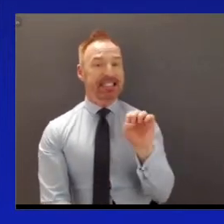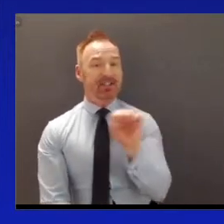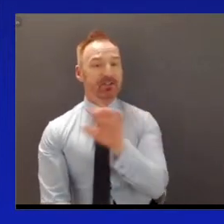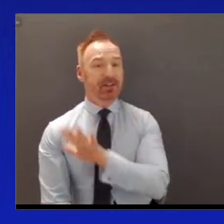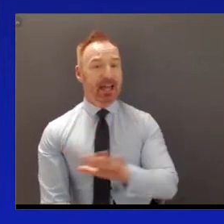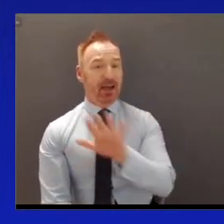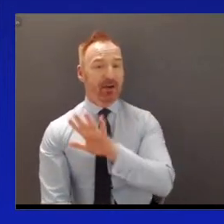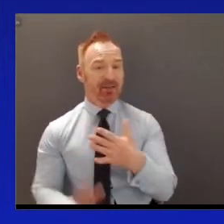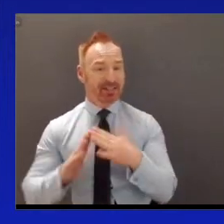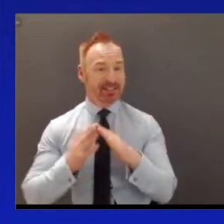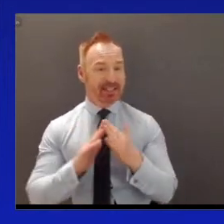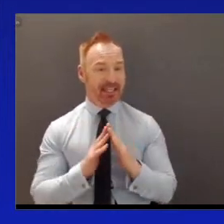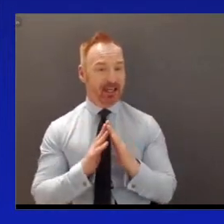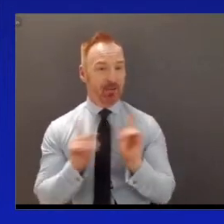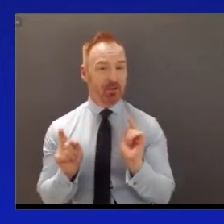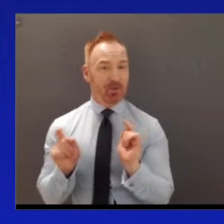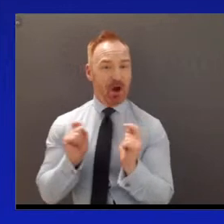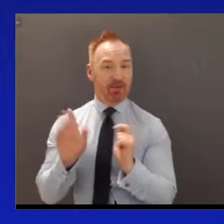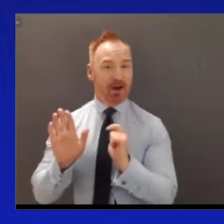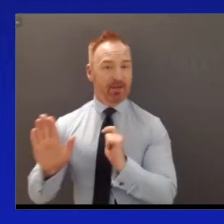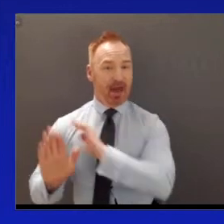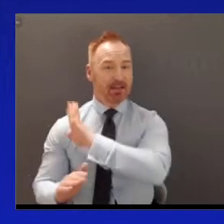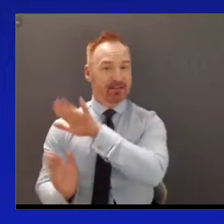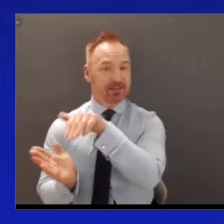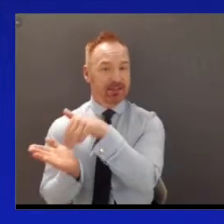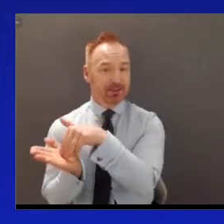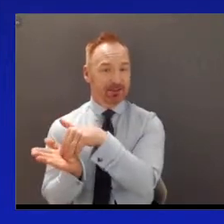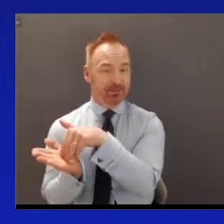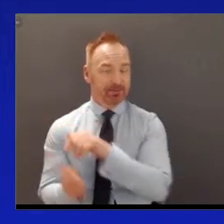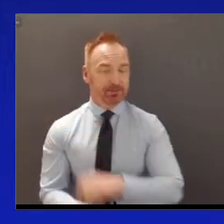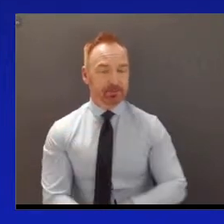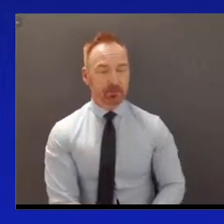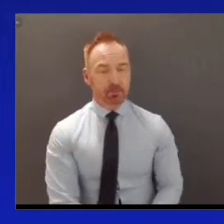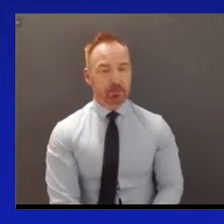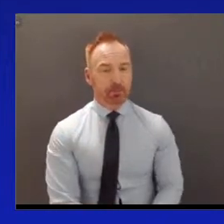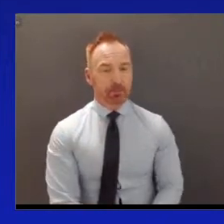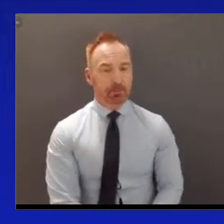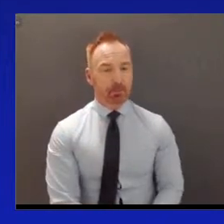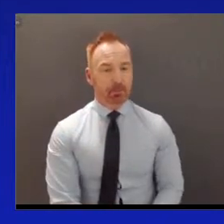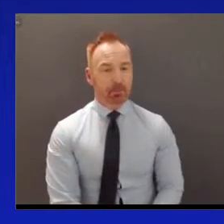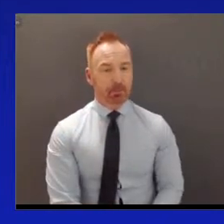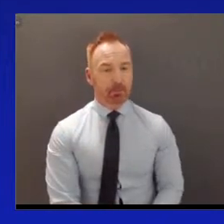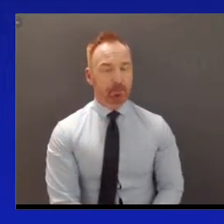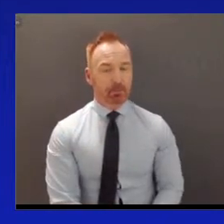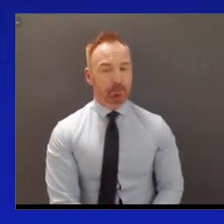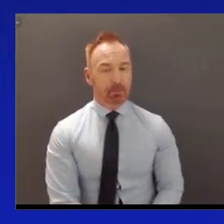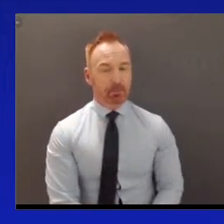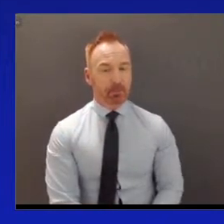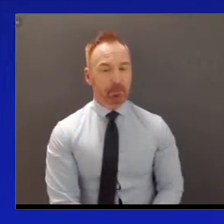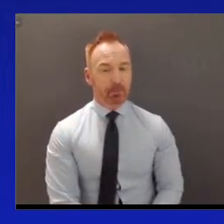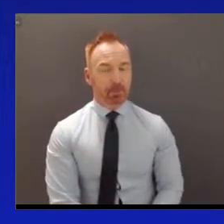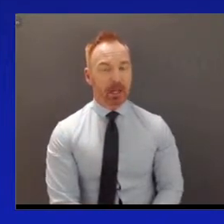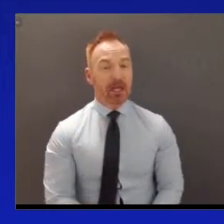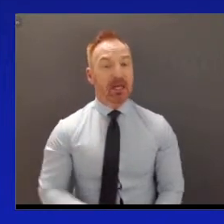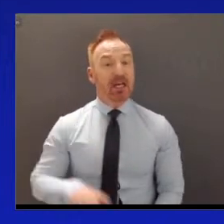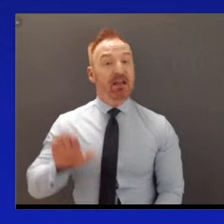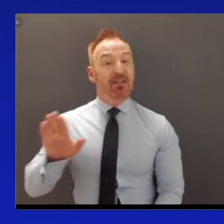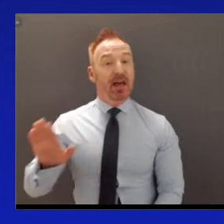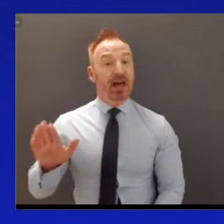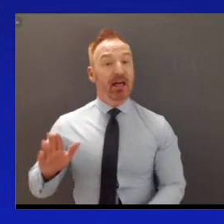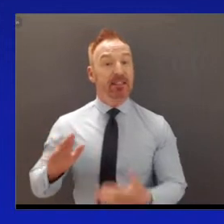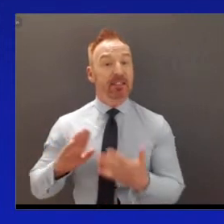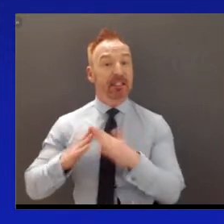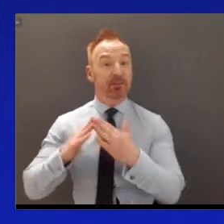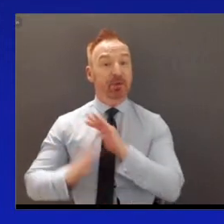pour devenir un centre, il est clair que ce centre-là qui a été modifié peut être un centre qui ultimement